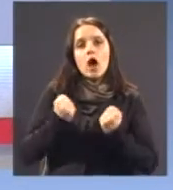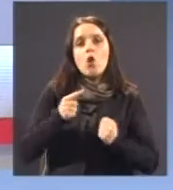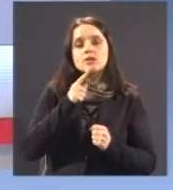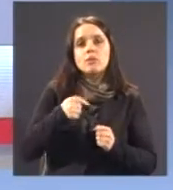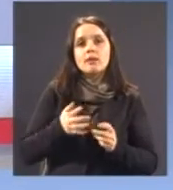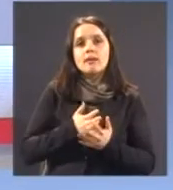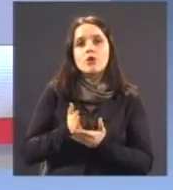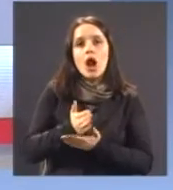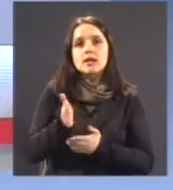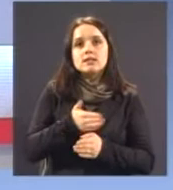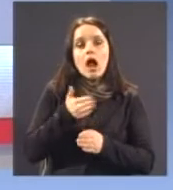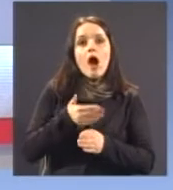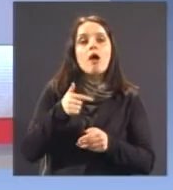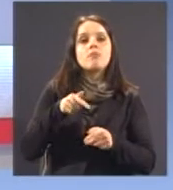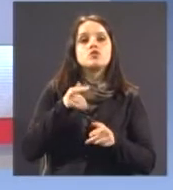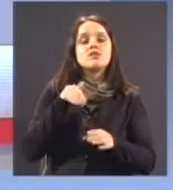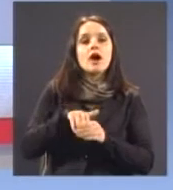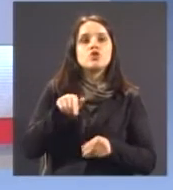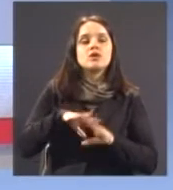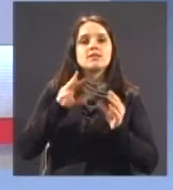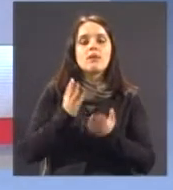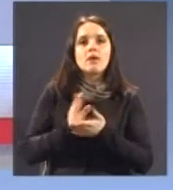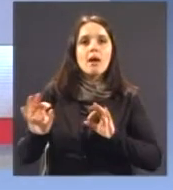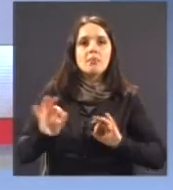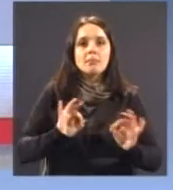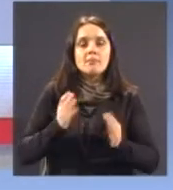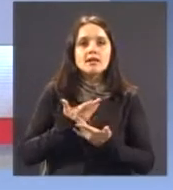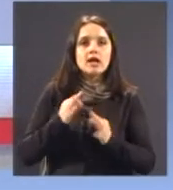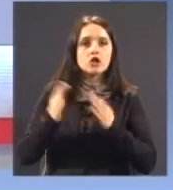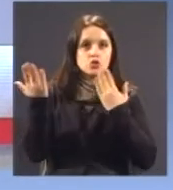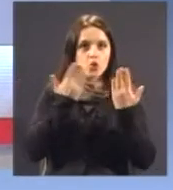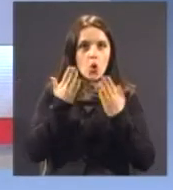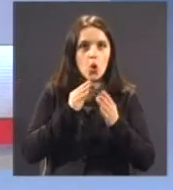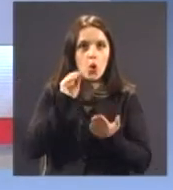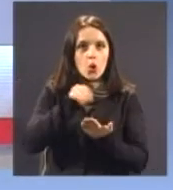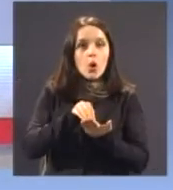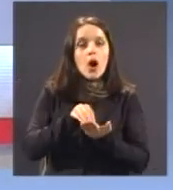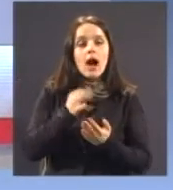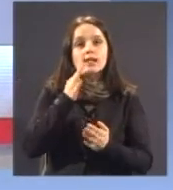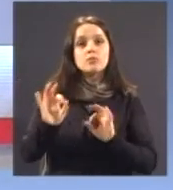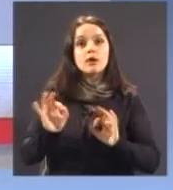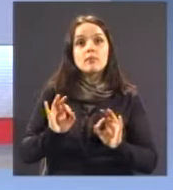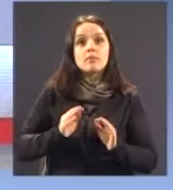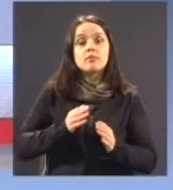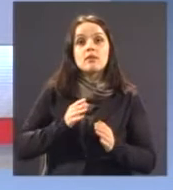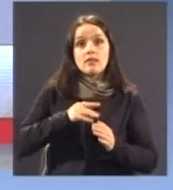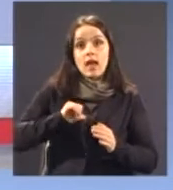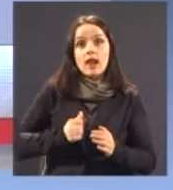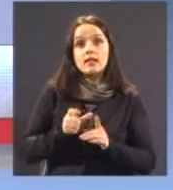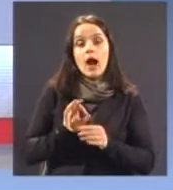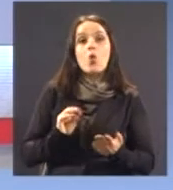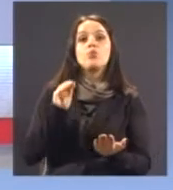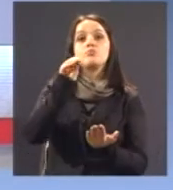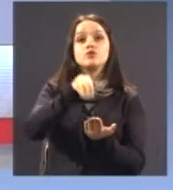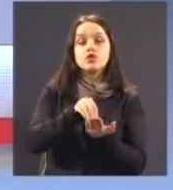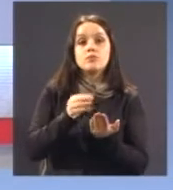je bio priprema za školu. Kada smo htjeli da upišemo dijete u školu, mi smo se pripremavali za